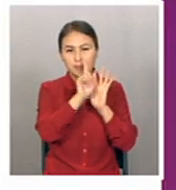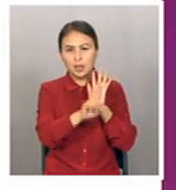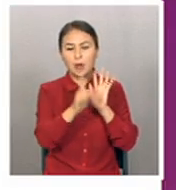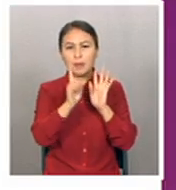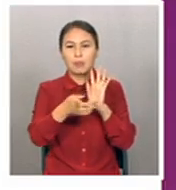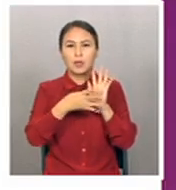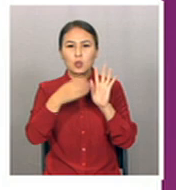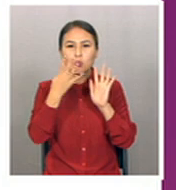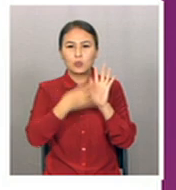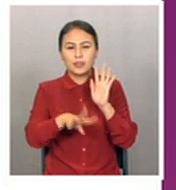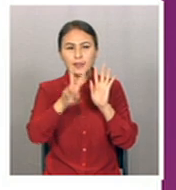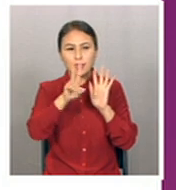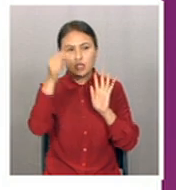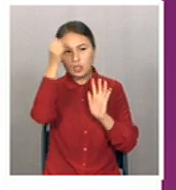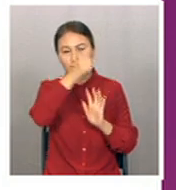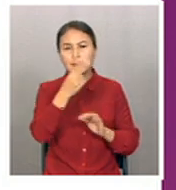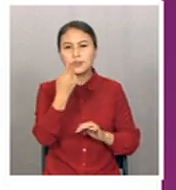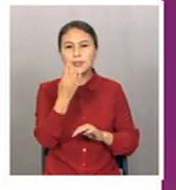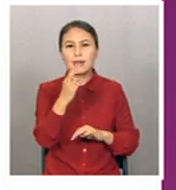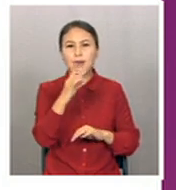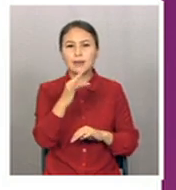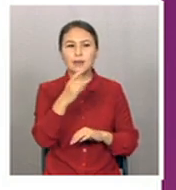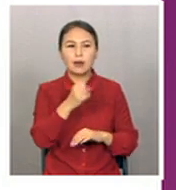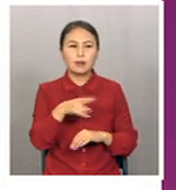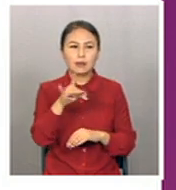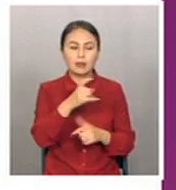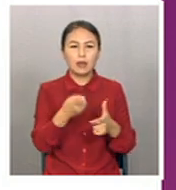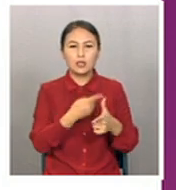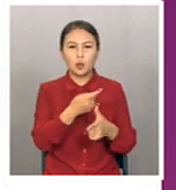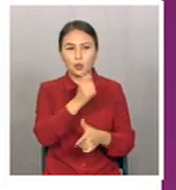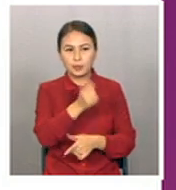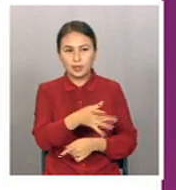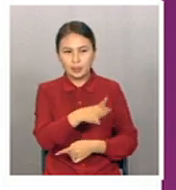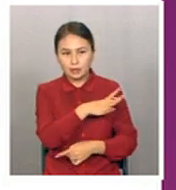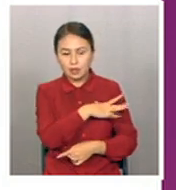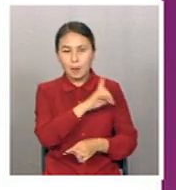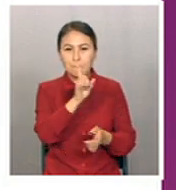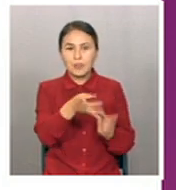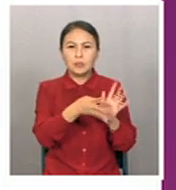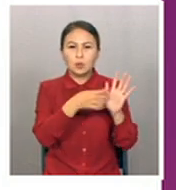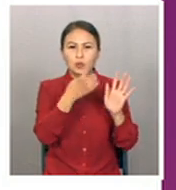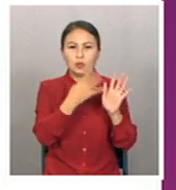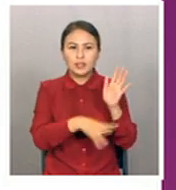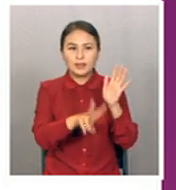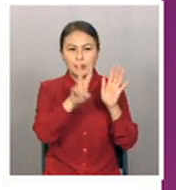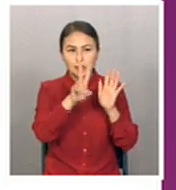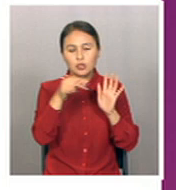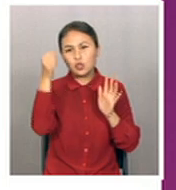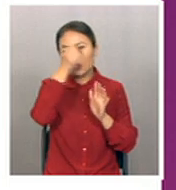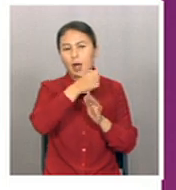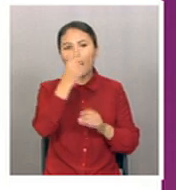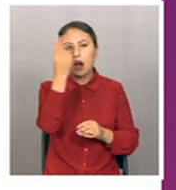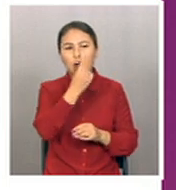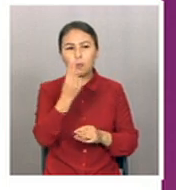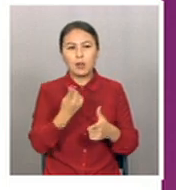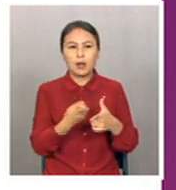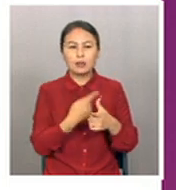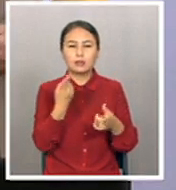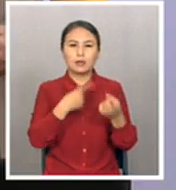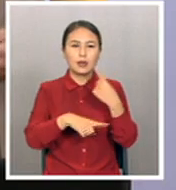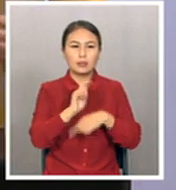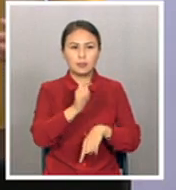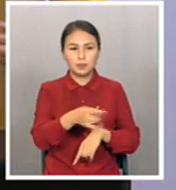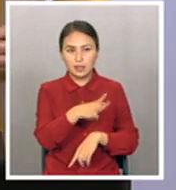1961-1992 жылдары қалаға Целиноград атауы берілген болатын. Ал 1992 жылы Ақмола атауы қайта